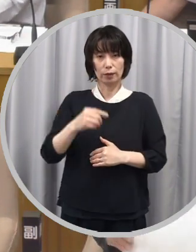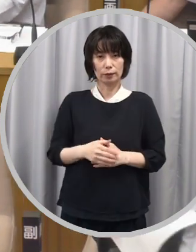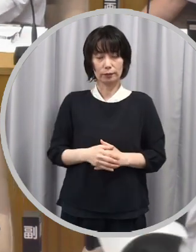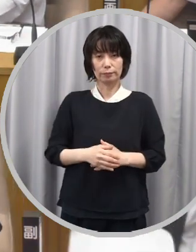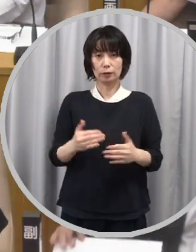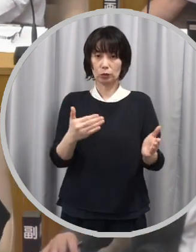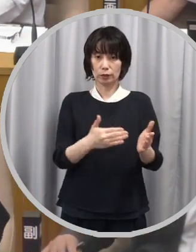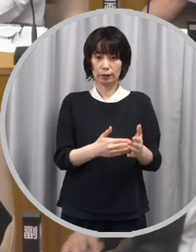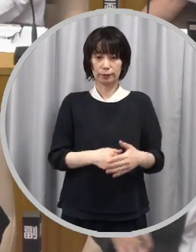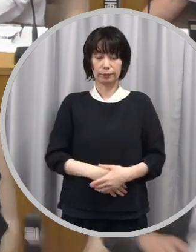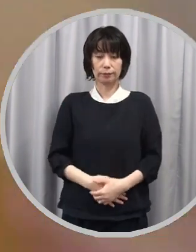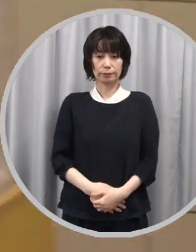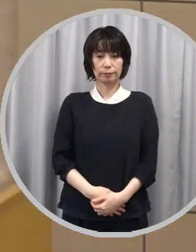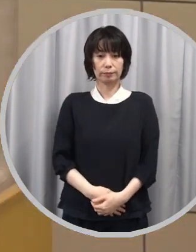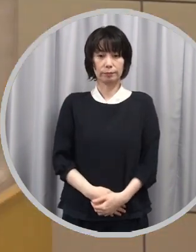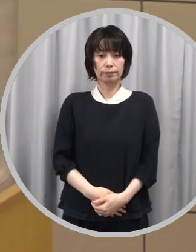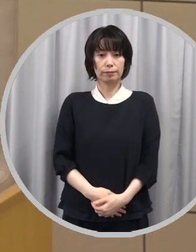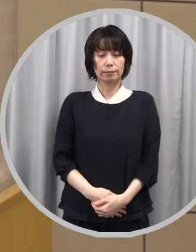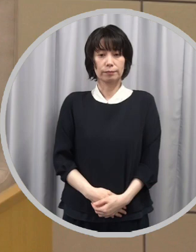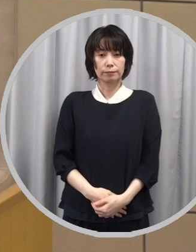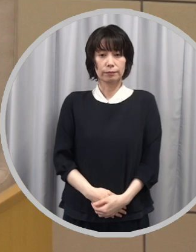ります。